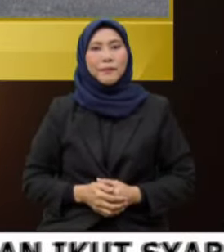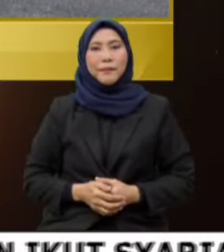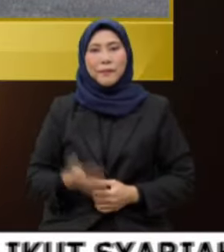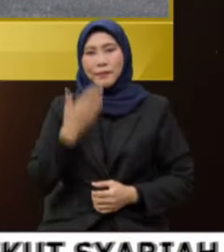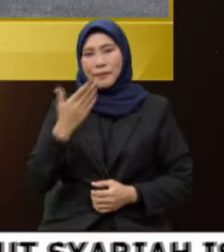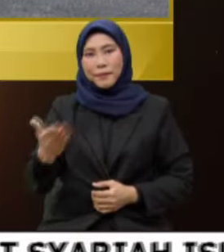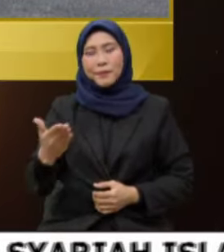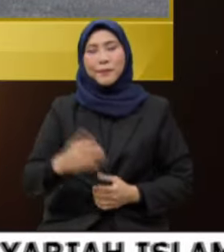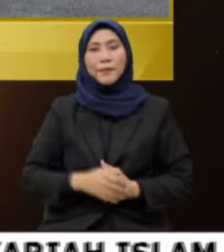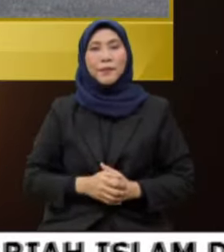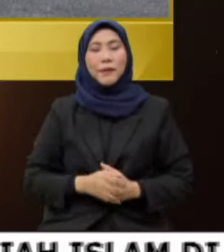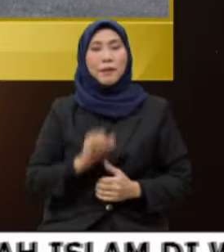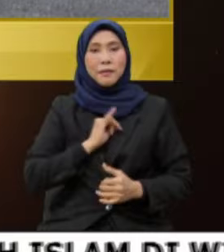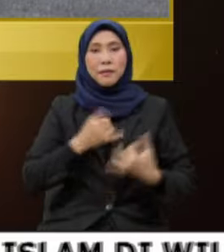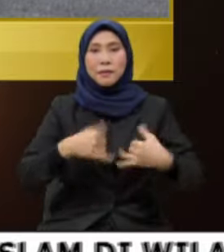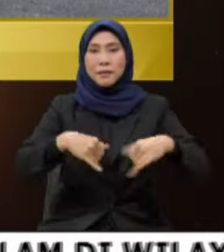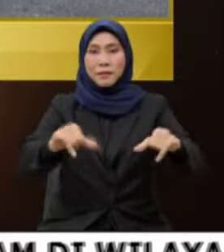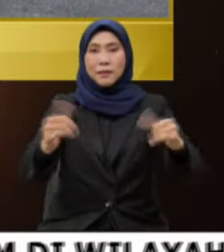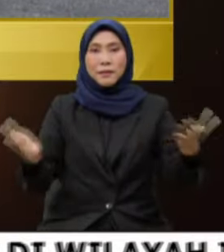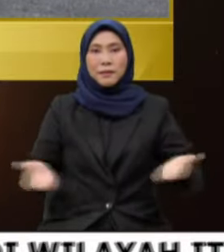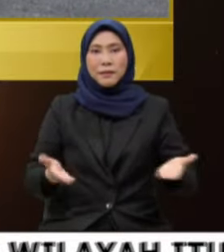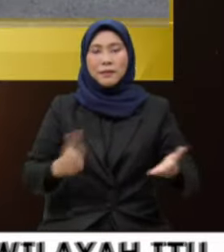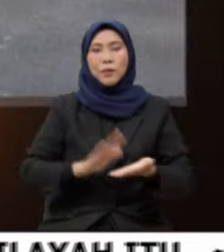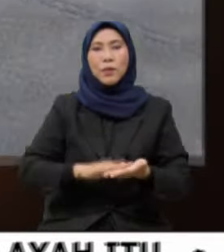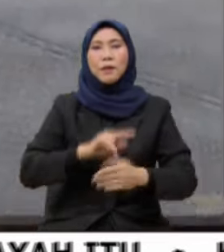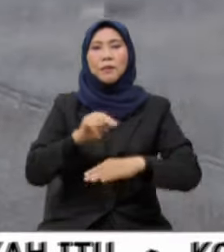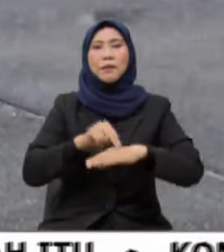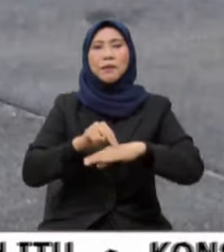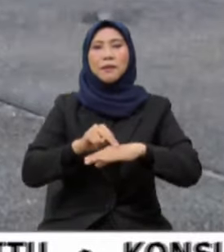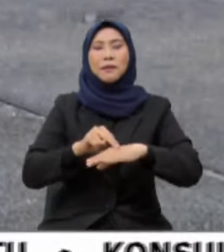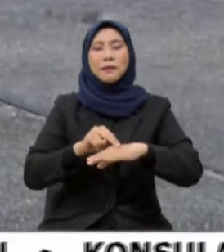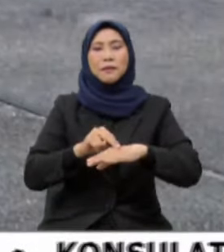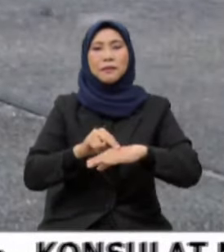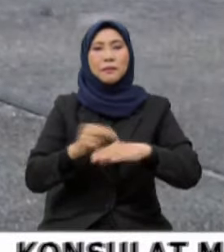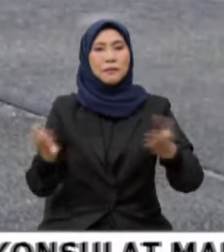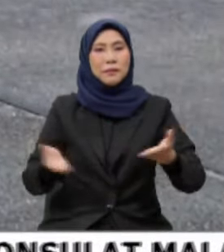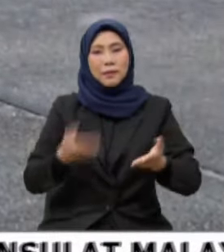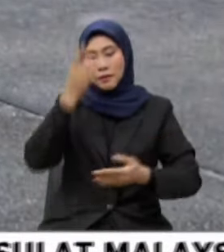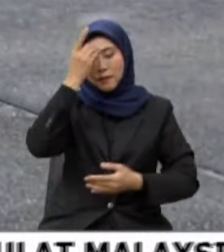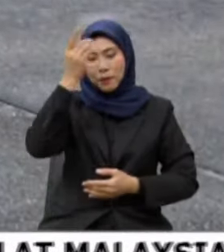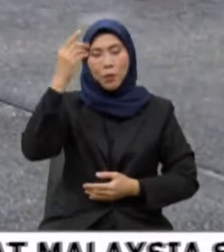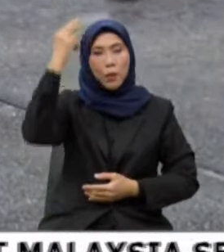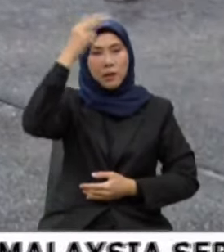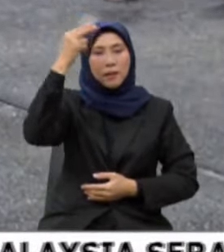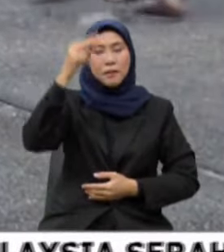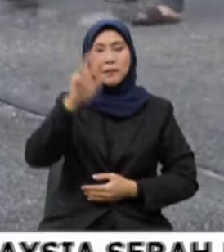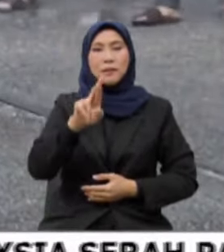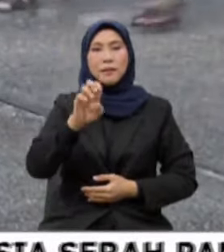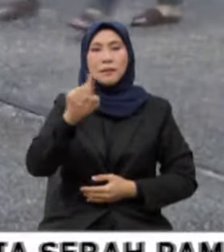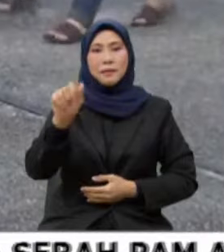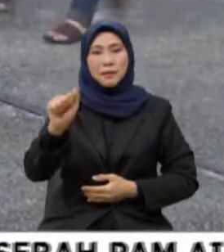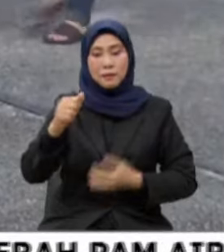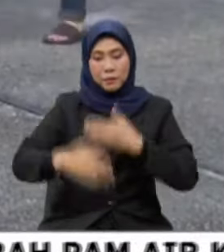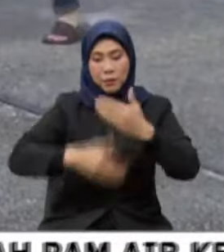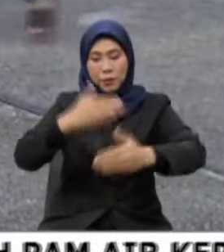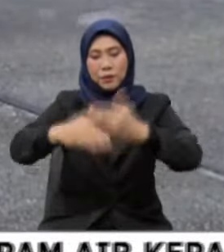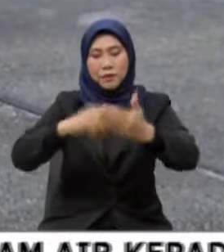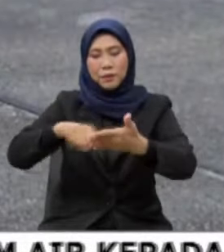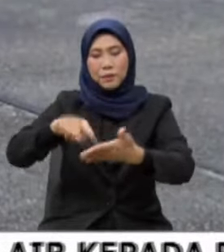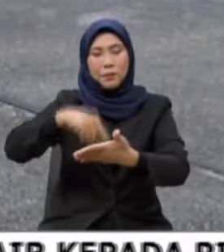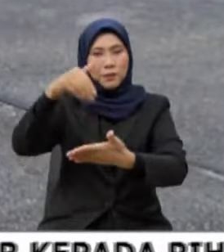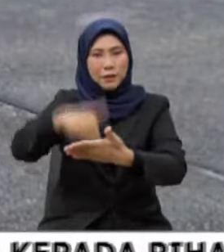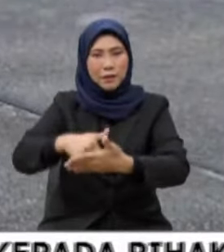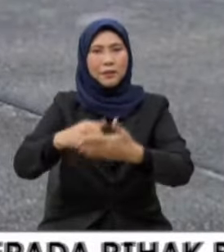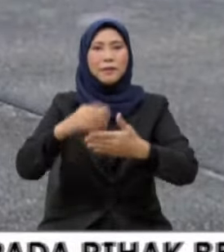Baik, terima kasih. Saya masih lagi berada di Sekolah Menengah Kebangsaan Datuk Haji Muhammad Reza bagi proses pengundian pilihan raya